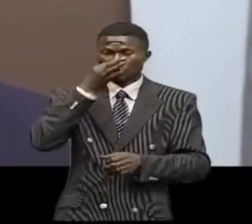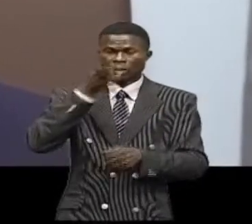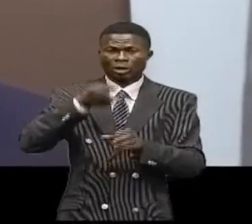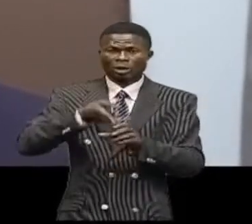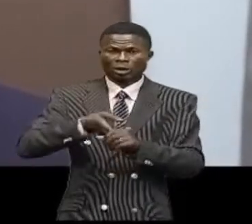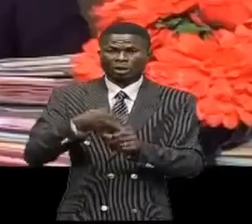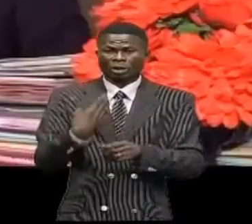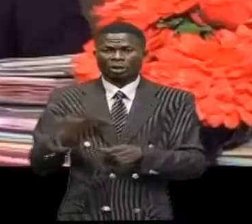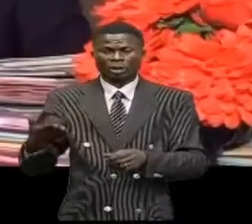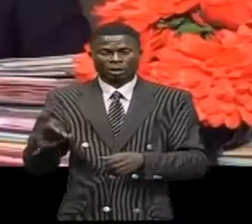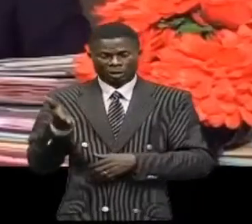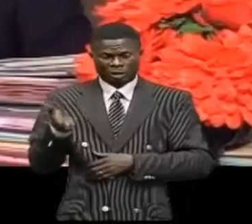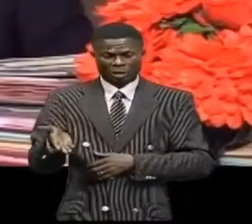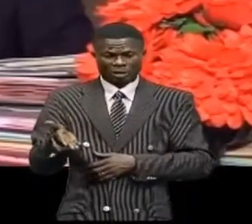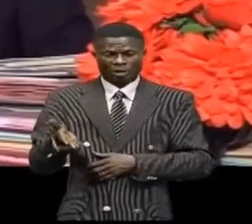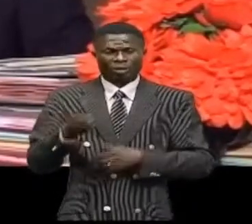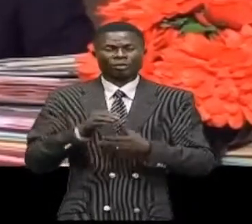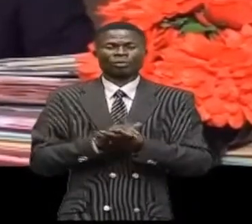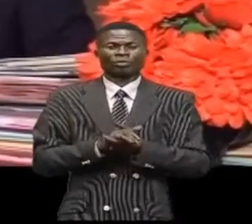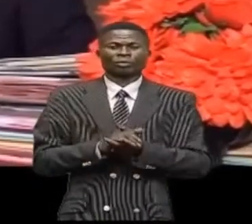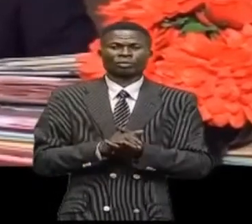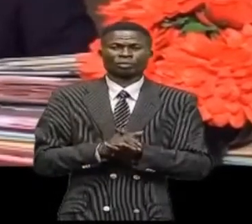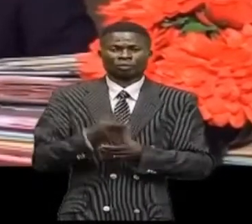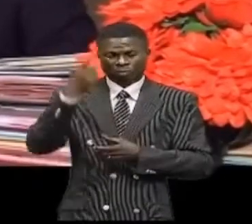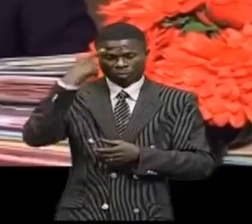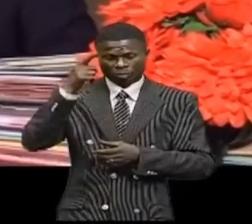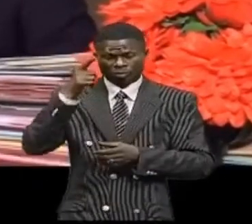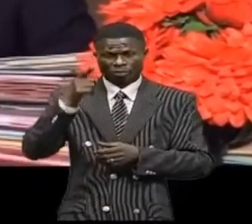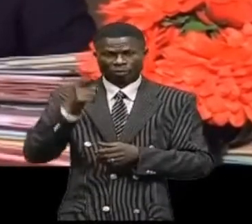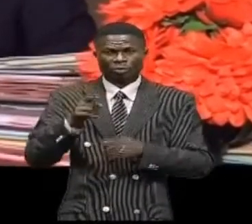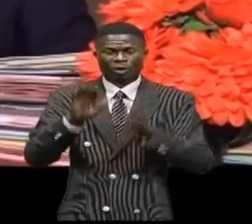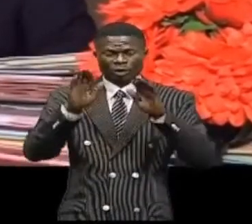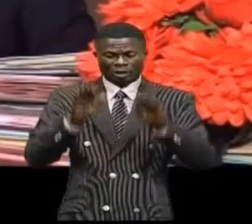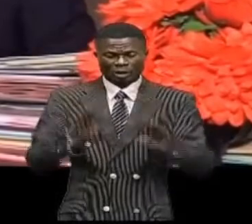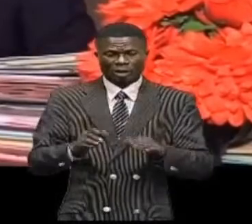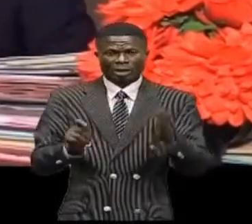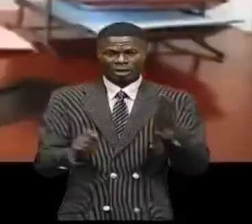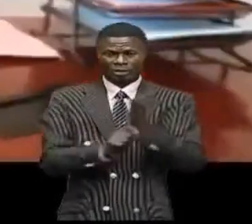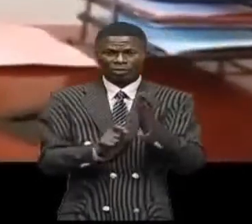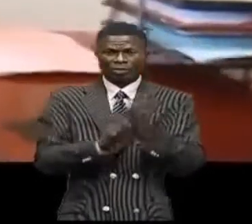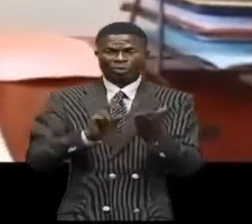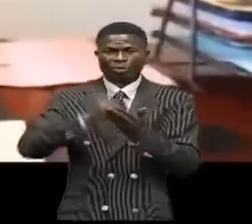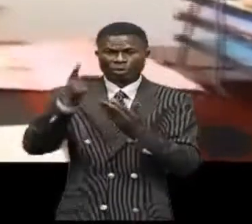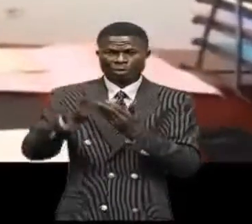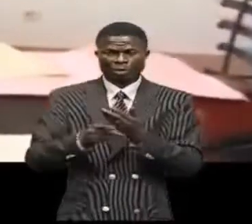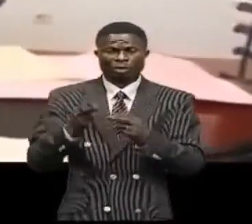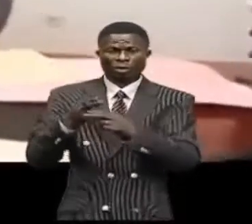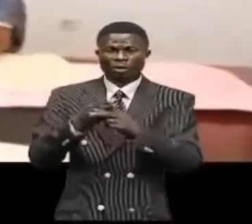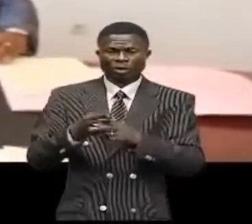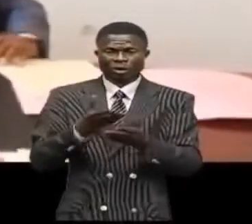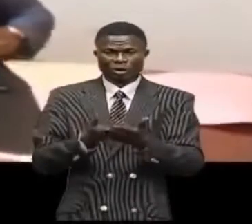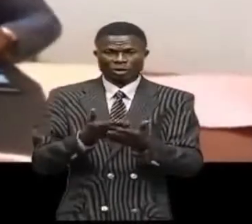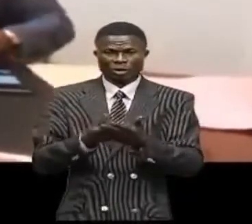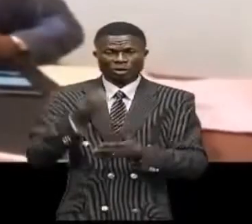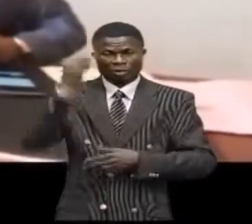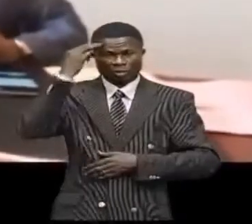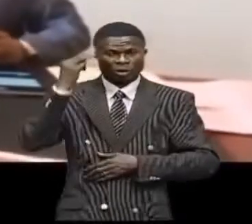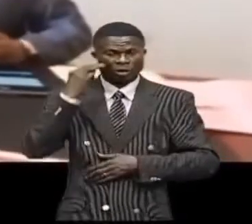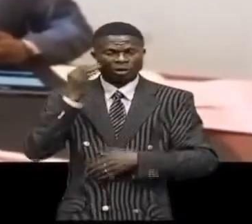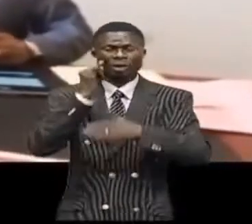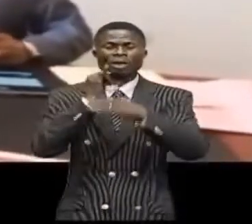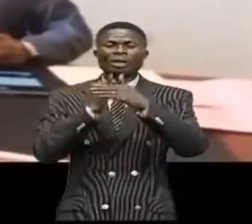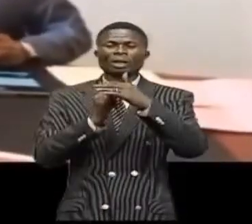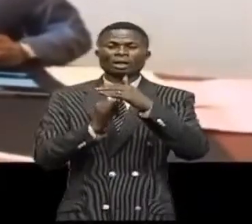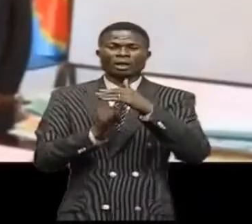des produits pétroliers. Pour asseoir les stratégies sur le plan sécuritaire, le ministre de